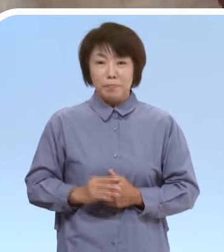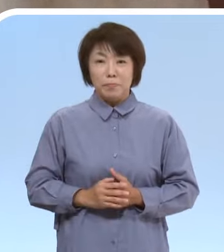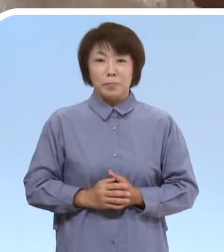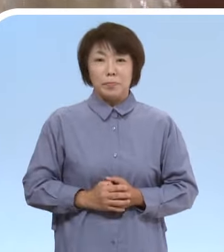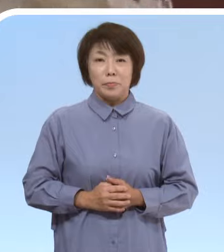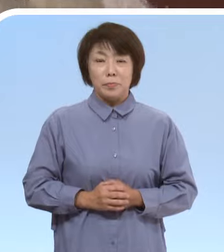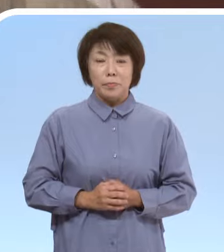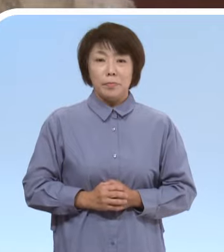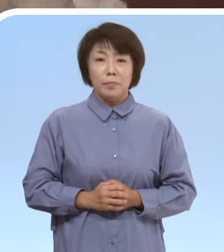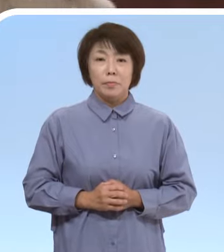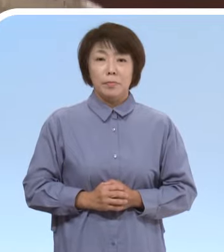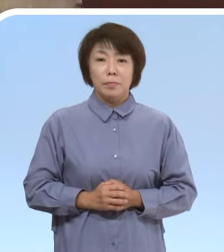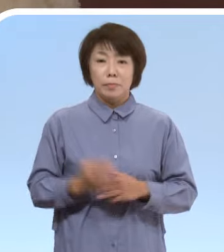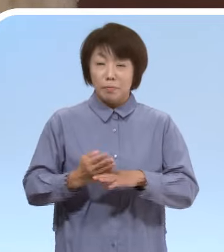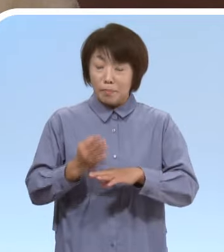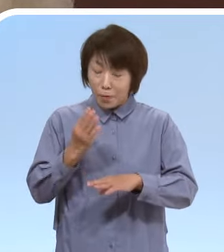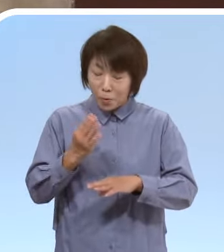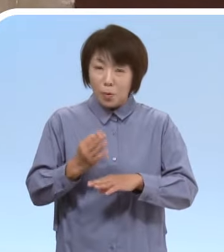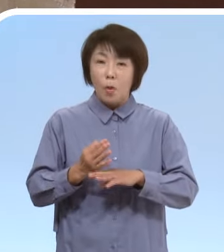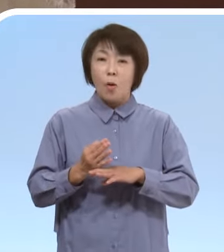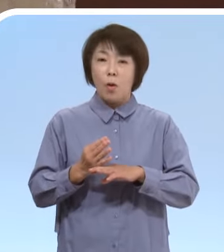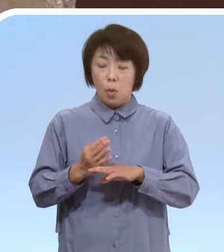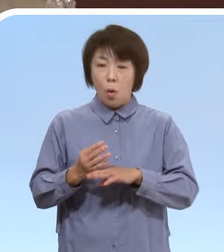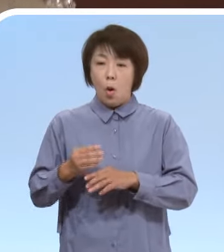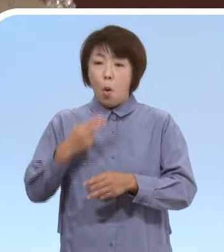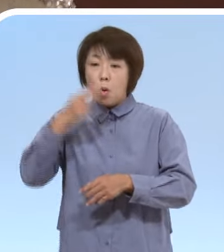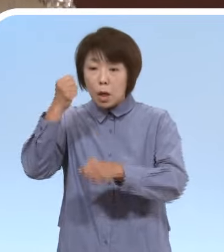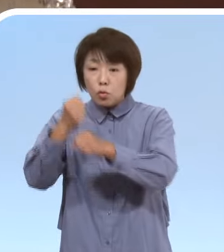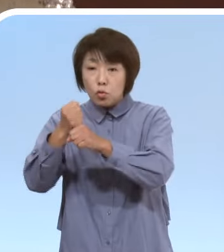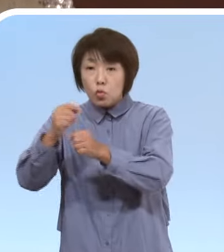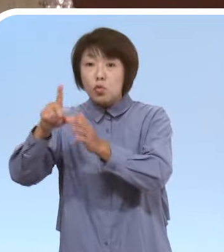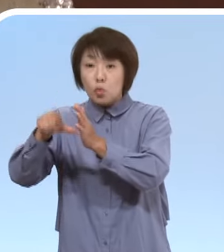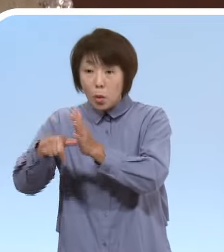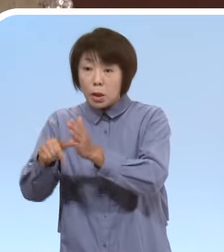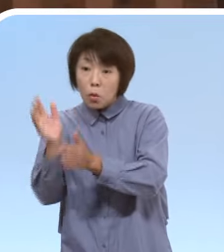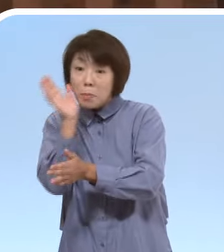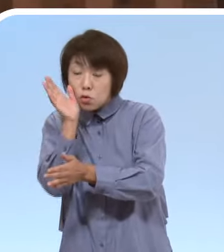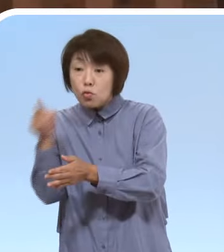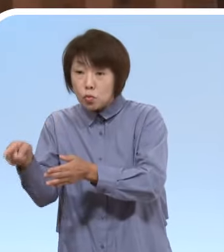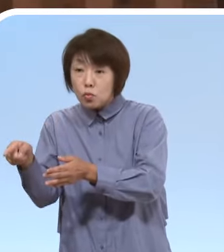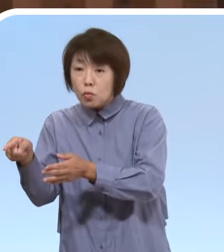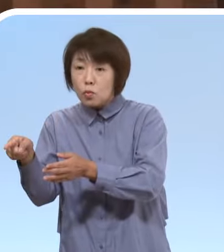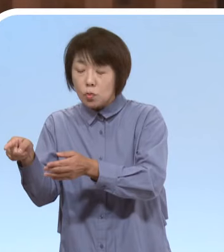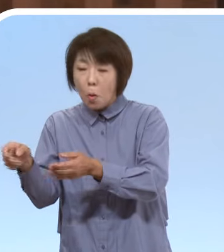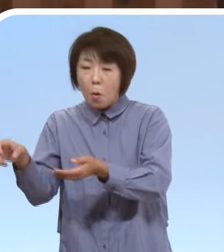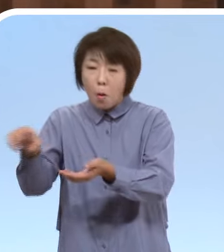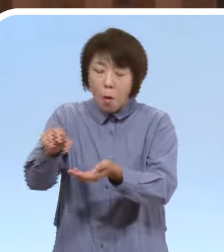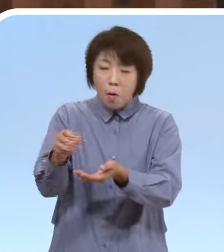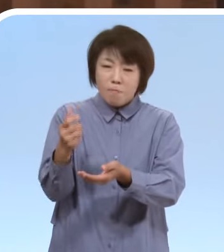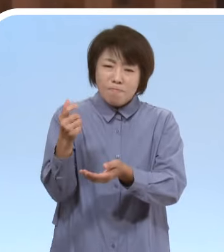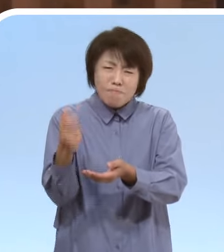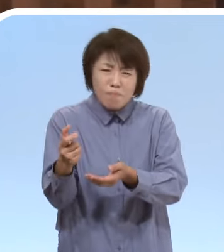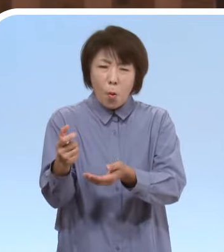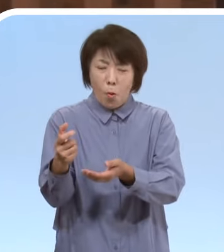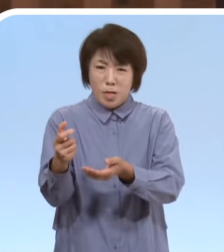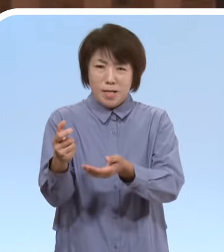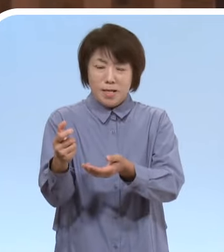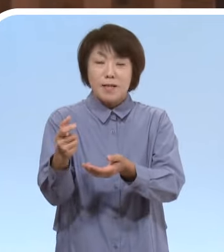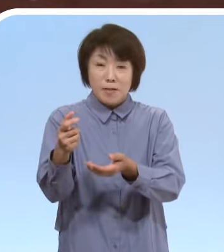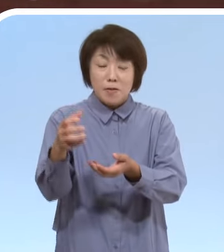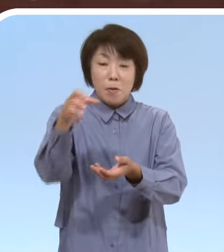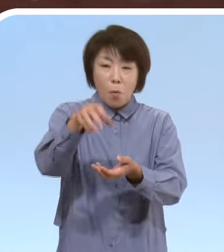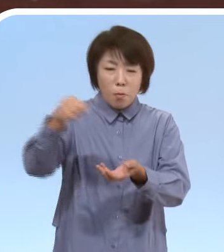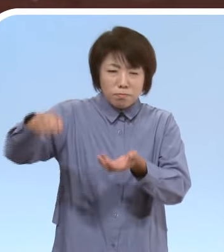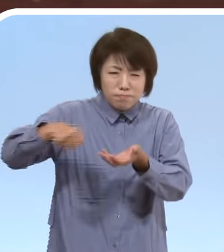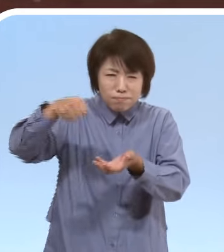ありがとうございます。 仕込み水といいまして、お酒を仕込むときに使うお水をの軟水の氷を使